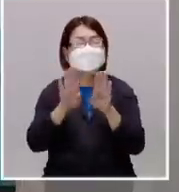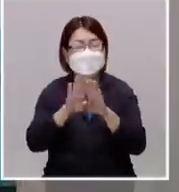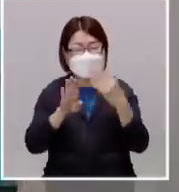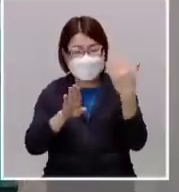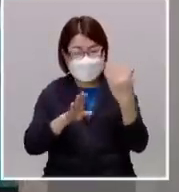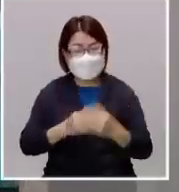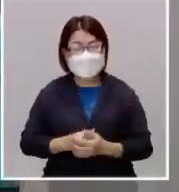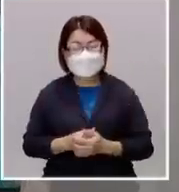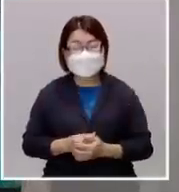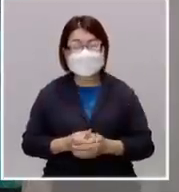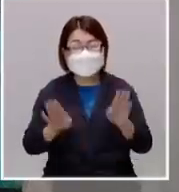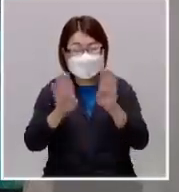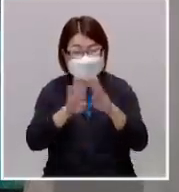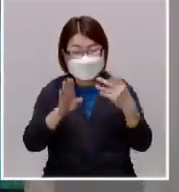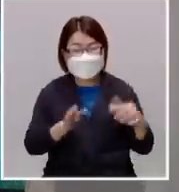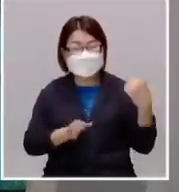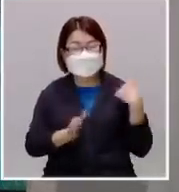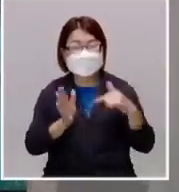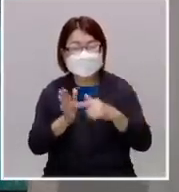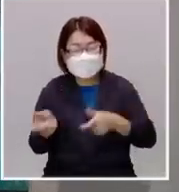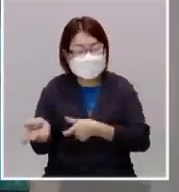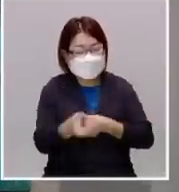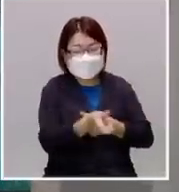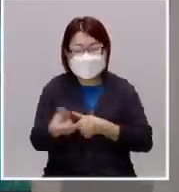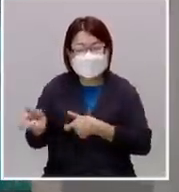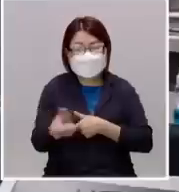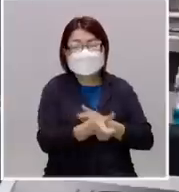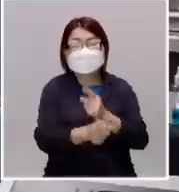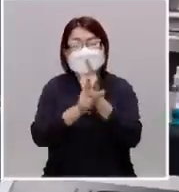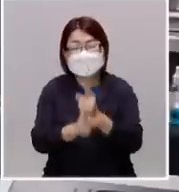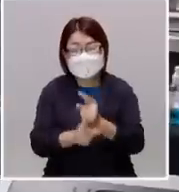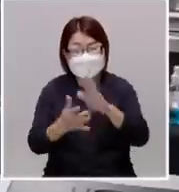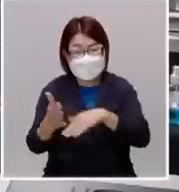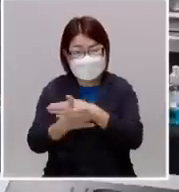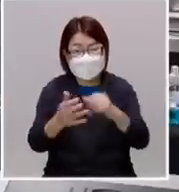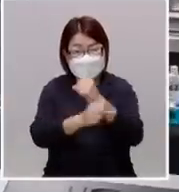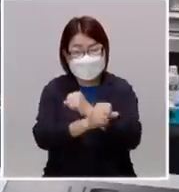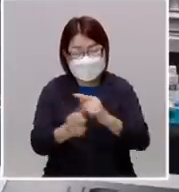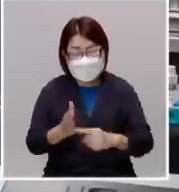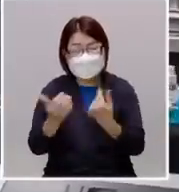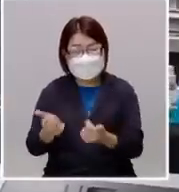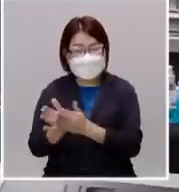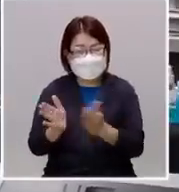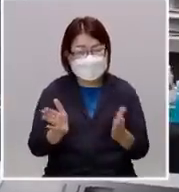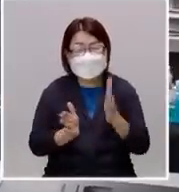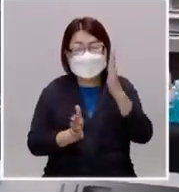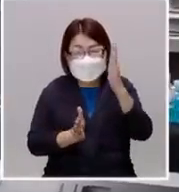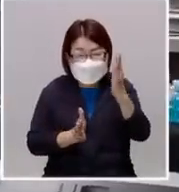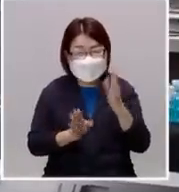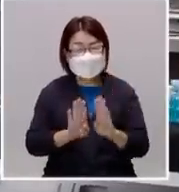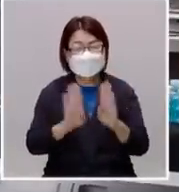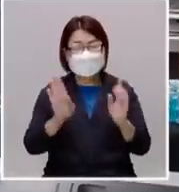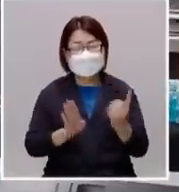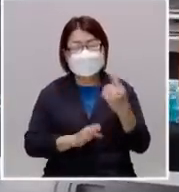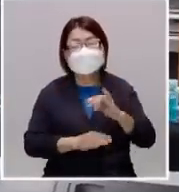ะมีการฉีดพ่นยาฆ่าเชื้อตามมาตรการป้องกันการแพร่ระบาดตั้งแต่วันนี้เป็นต้นไปและจะเปิดทำการอีกครั้ง